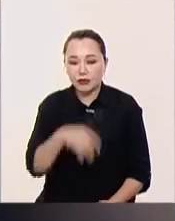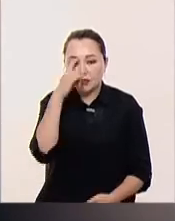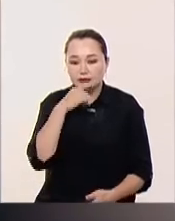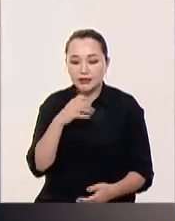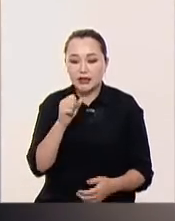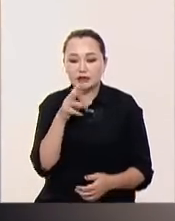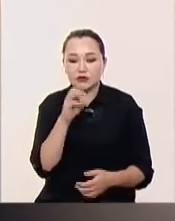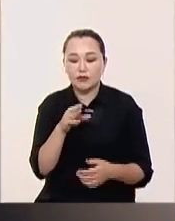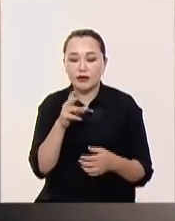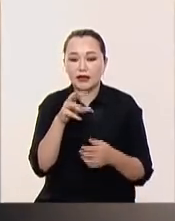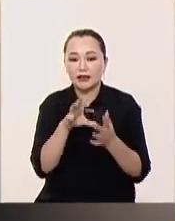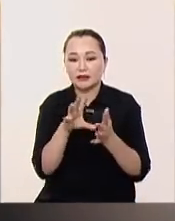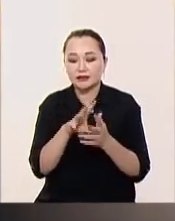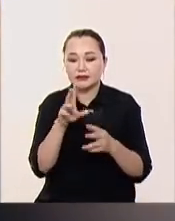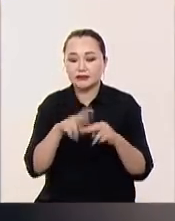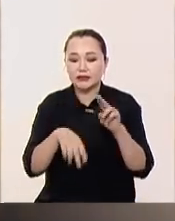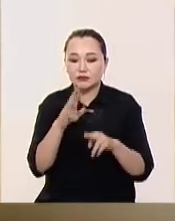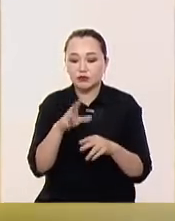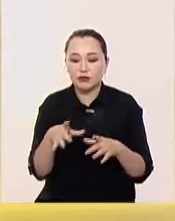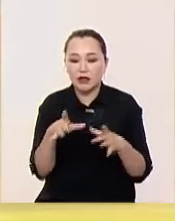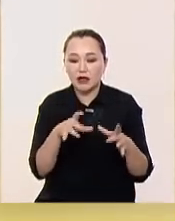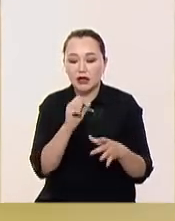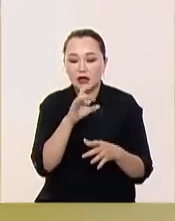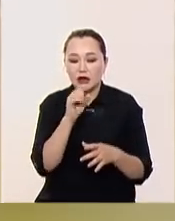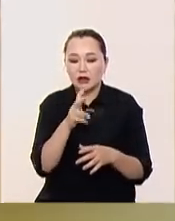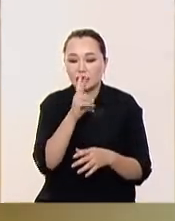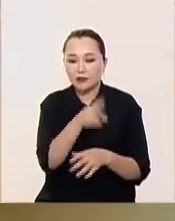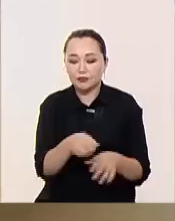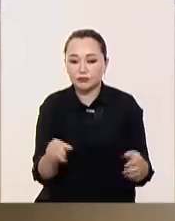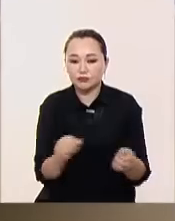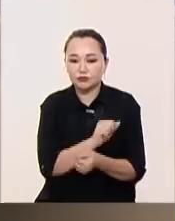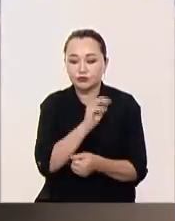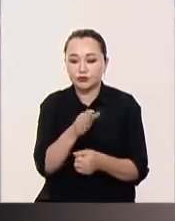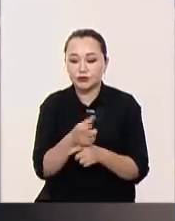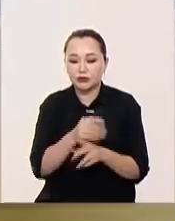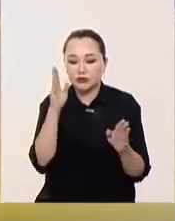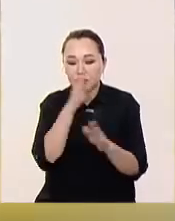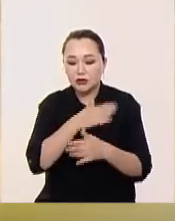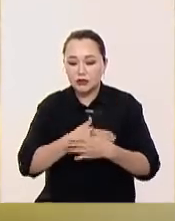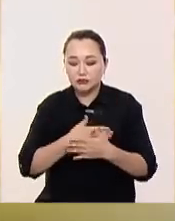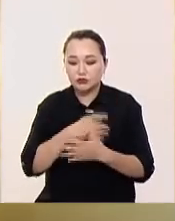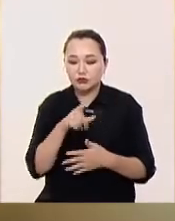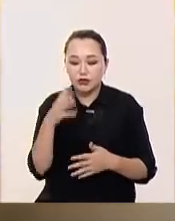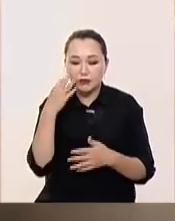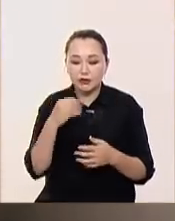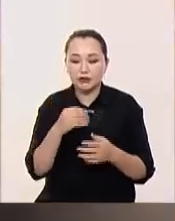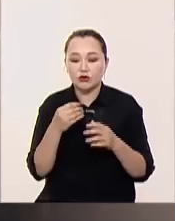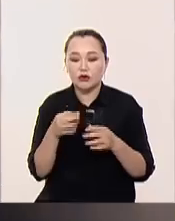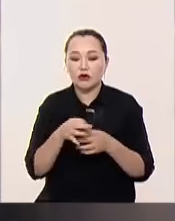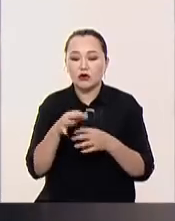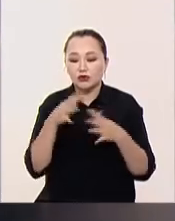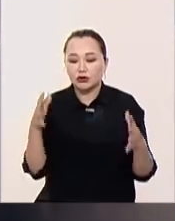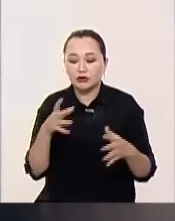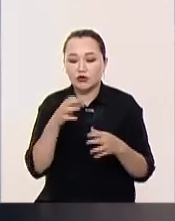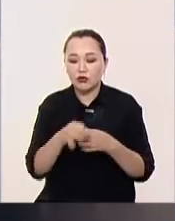Қазақстанда атом электр станциясы салынса, Балқаш көлі аралдың күйін кешпей ме? Қоғам белсенділері, экологтар, әзіресе Алматы облысы үлкен ауылының тұрғындары